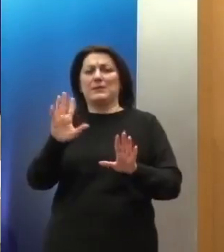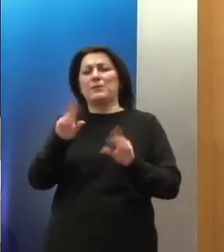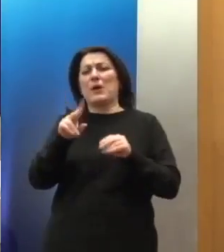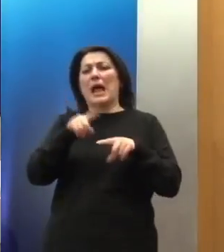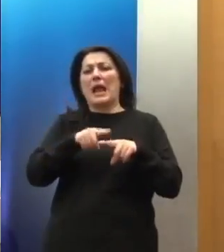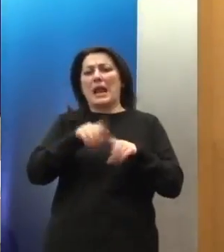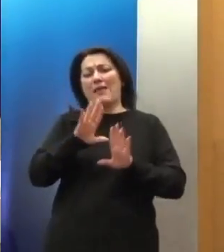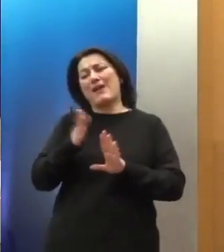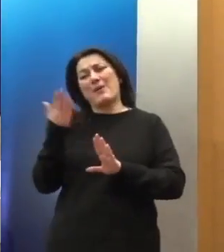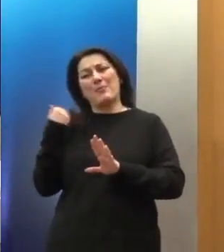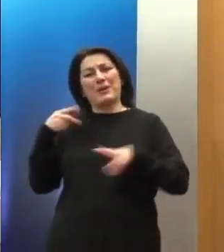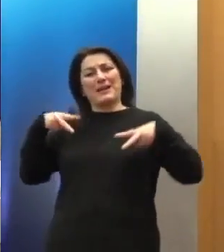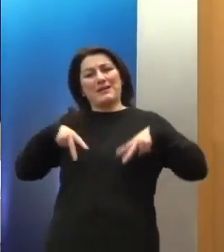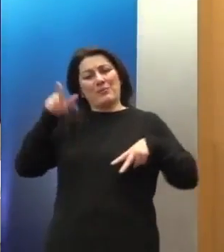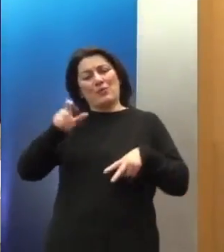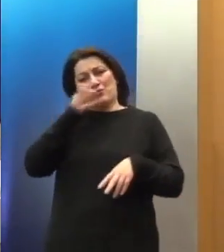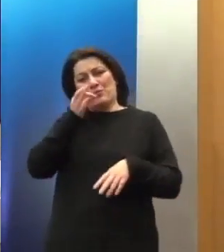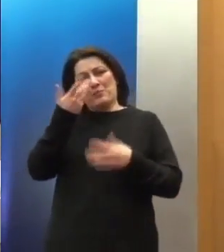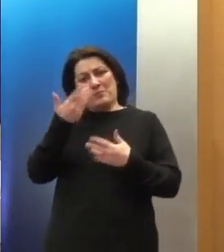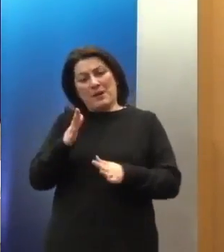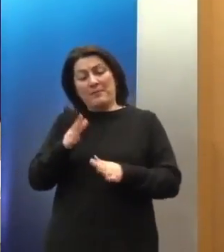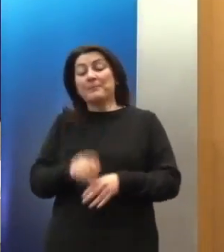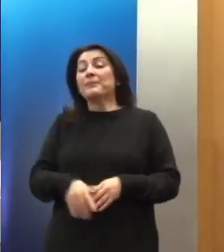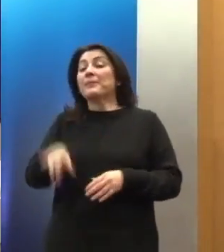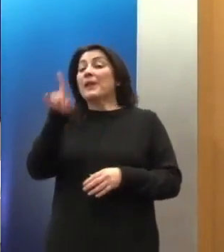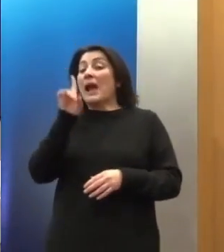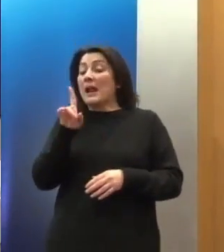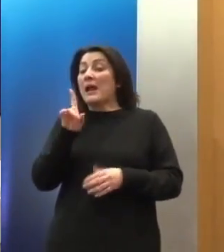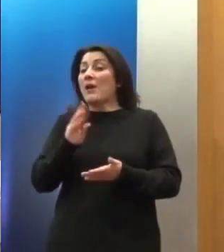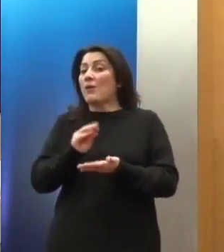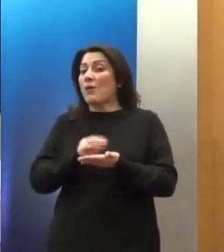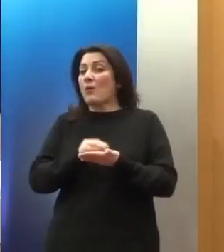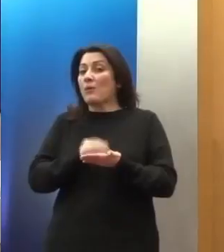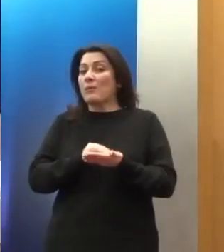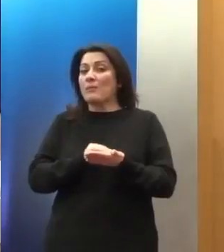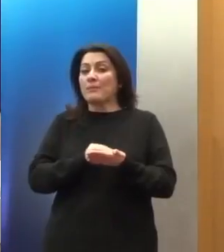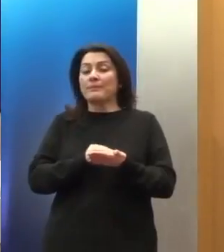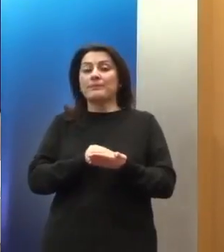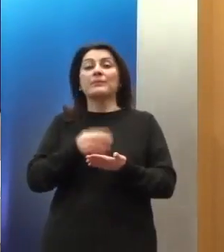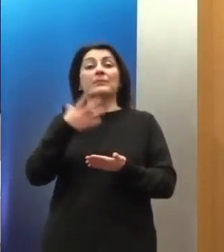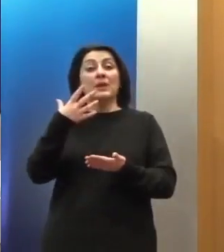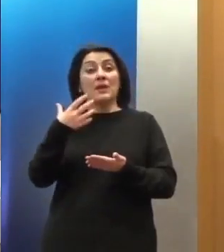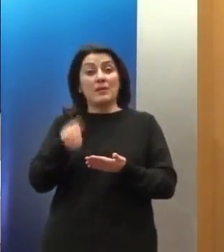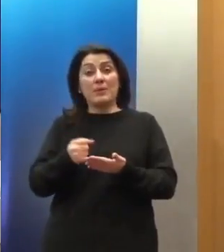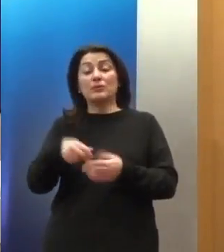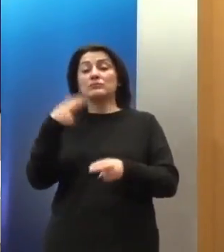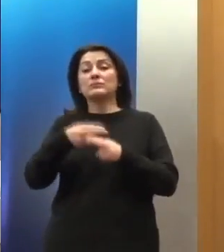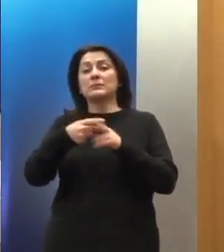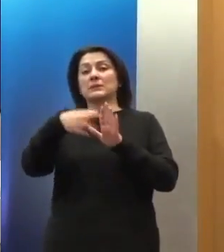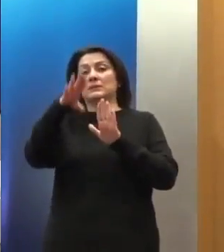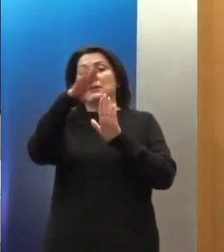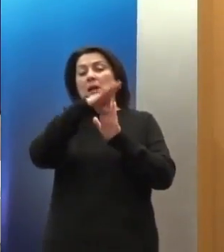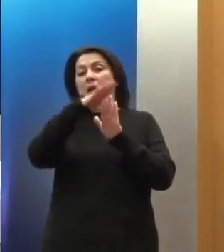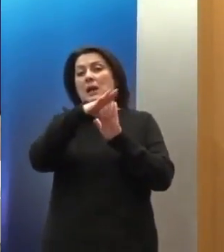αναφέρθηκε ο Υπουργός προηγουμένως, αλλά ότι υπάρχουν βασικοί κανόνες